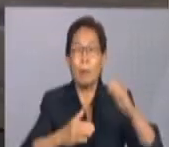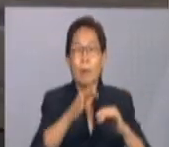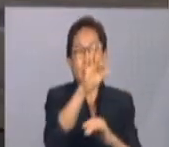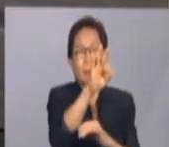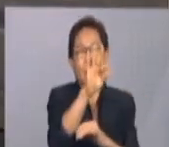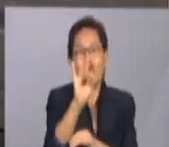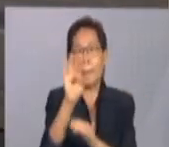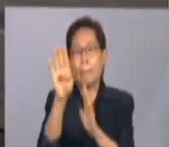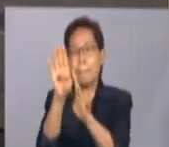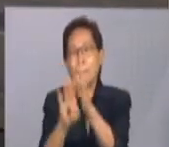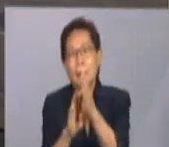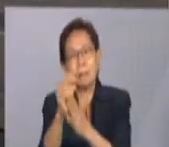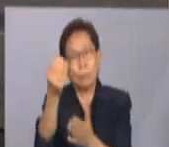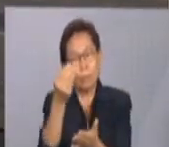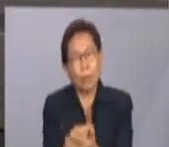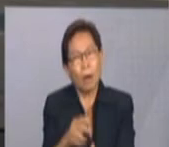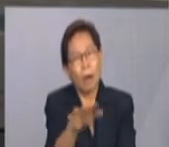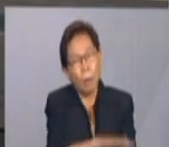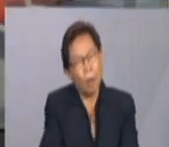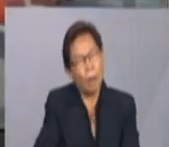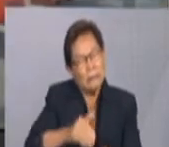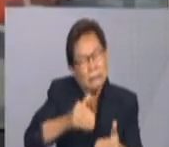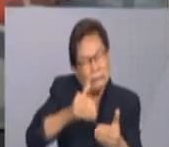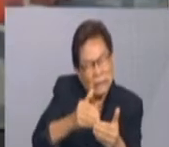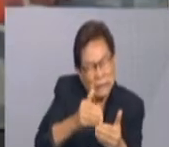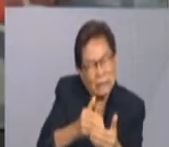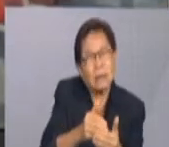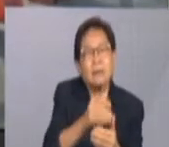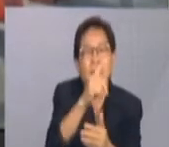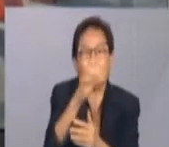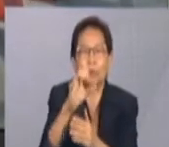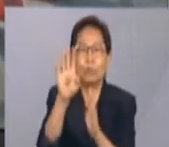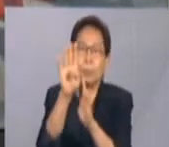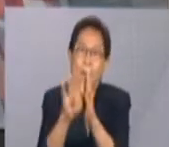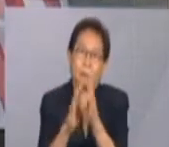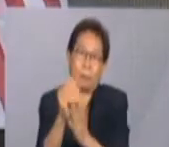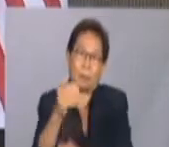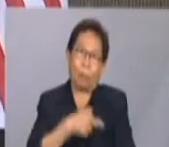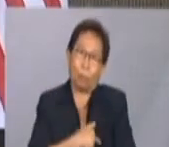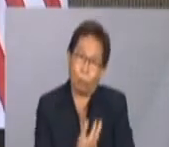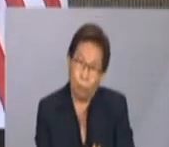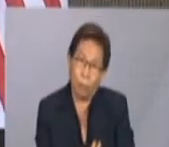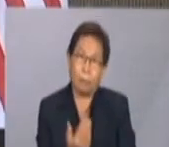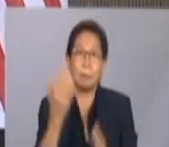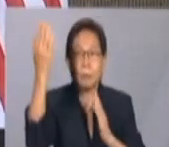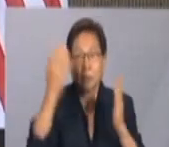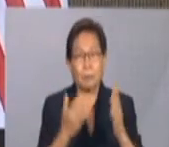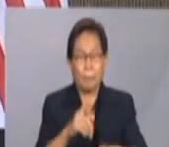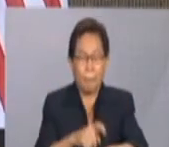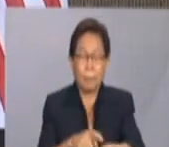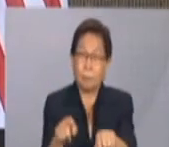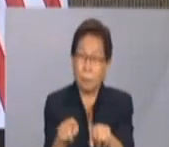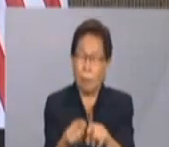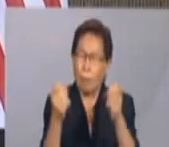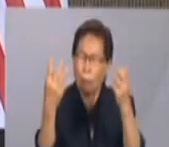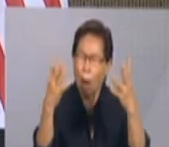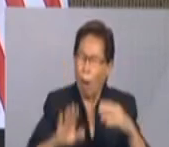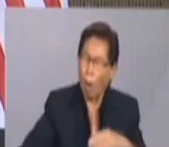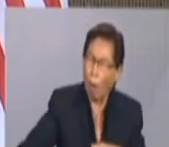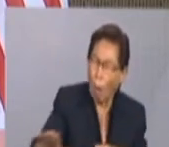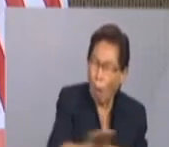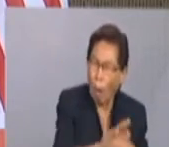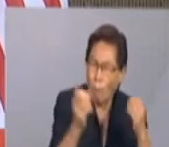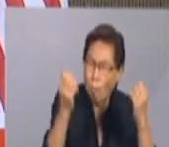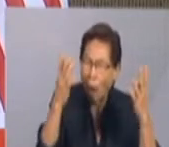98 biru ending it hampir 100 billion bring it to Hai pada masanya sama ramai juga